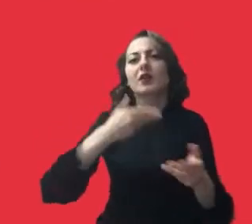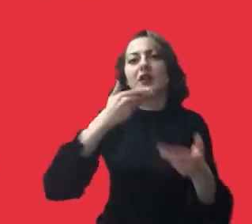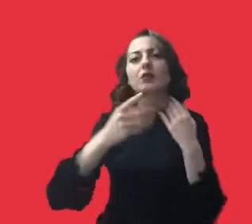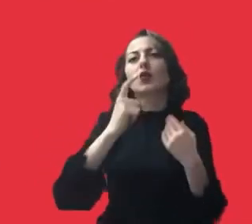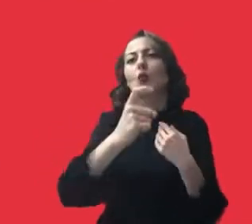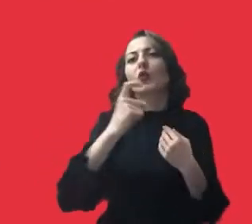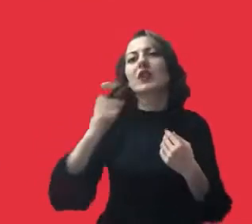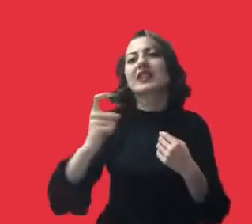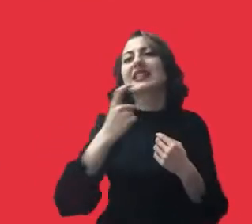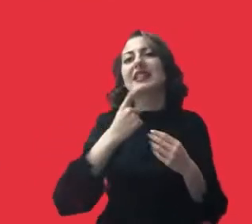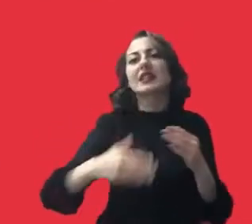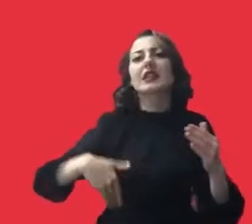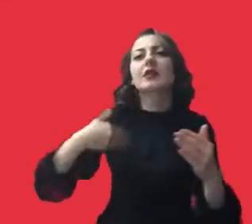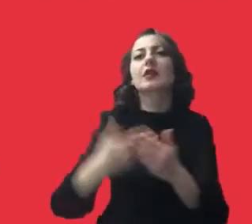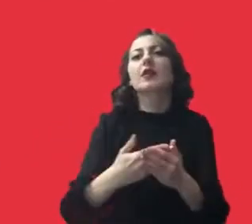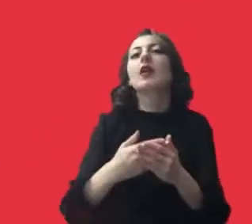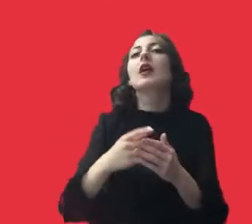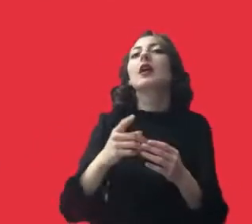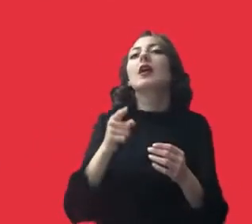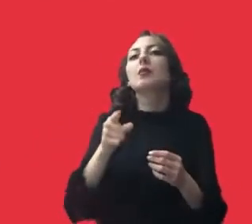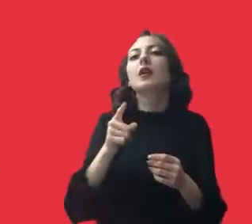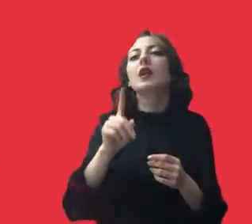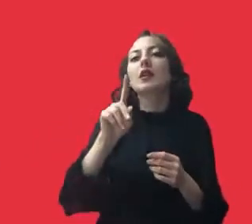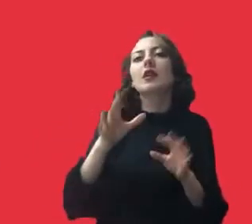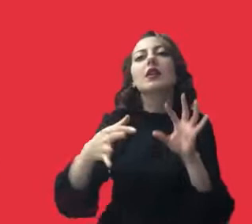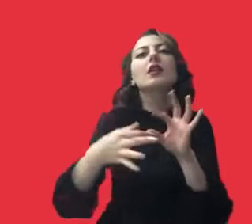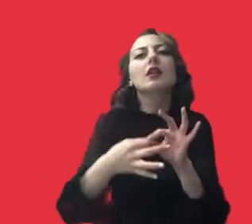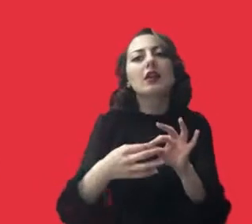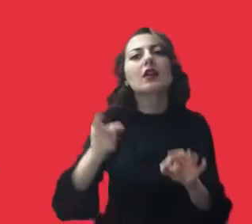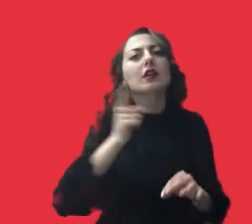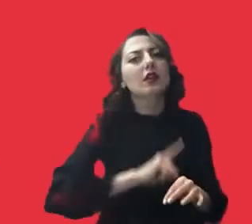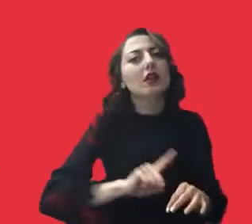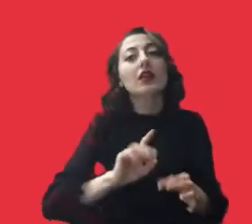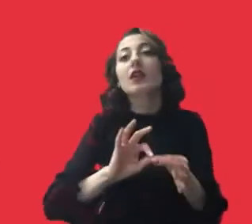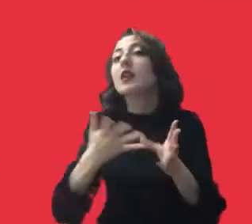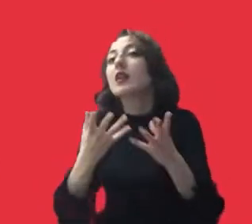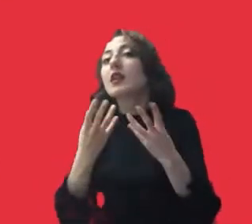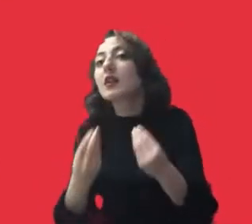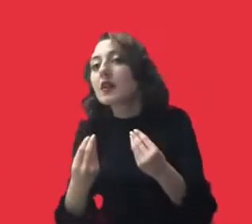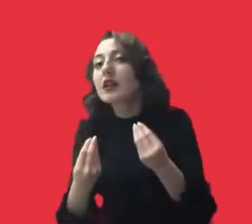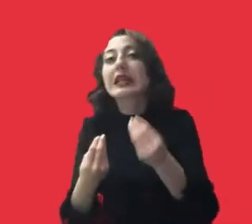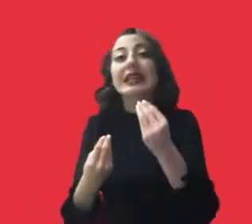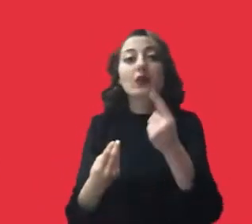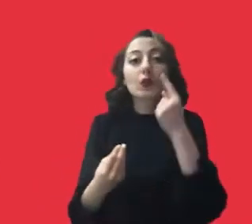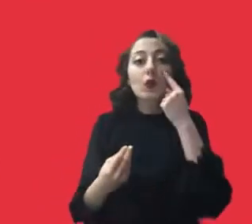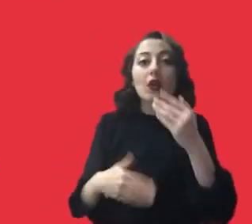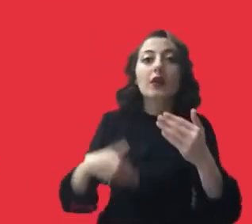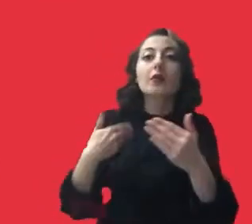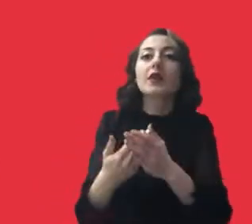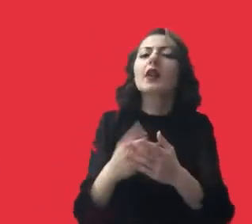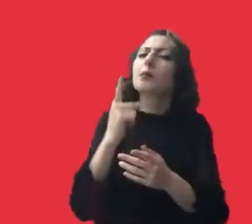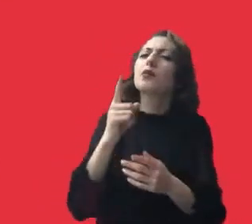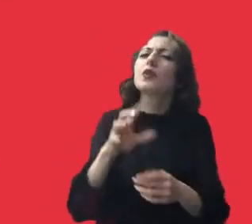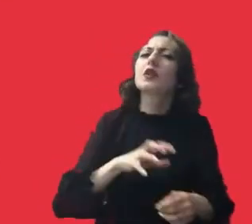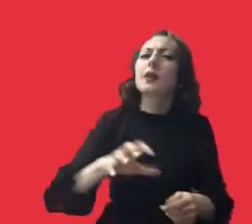we devam have to eden go back to Türkiye'nin 1999. Avrupa Birliği Since adaylığı, 1999, NATO Turkey's üyeliği, EU candidate üyelikleri status bir continues, şekilde bu and we have NATO işbirliğini